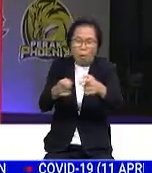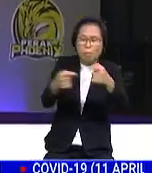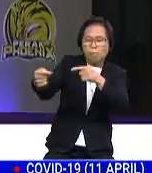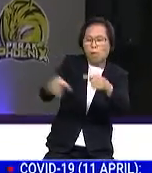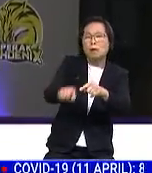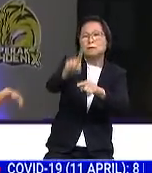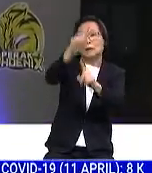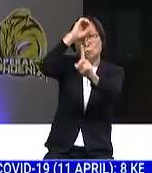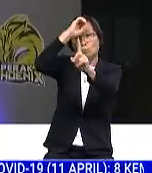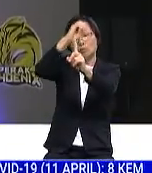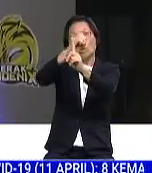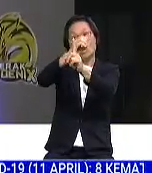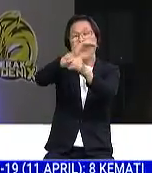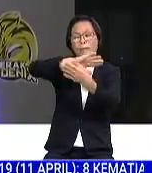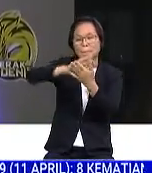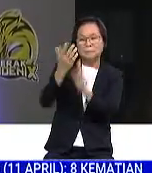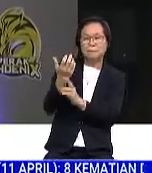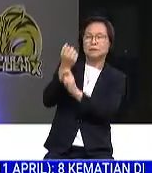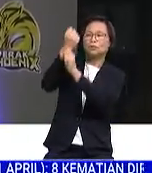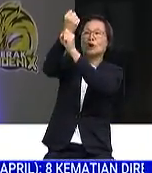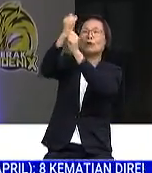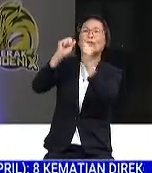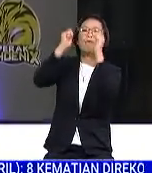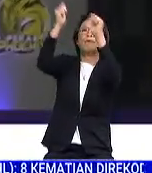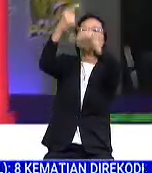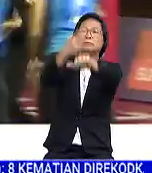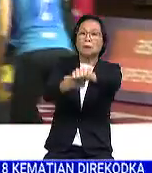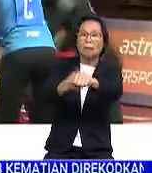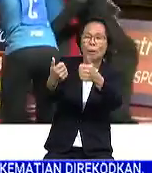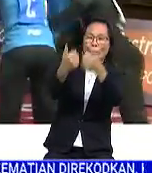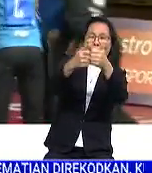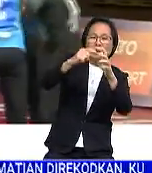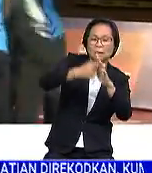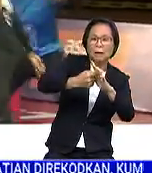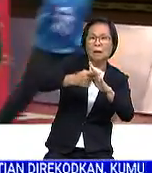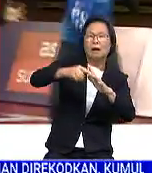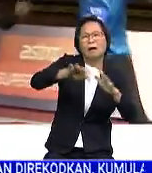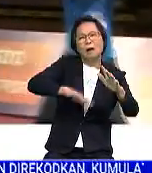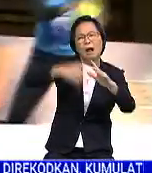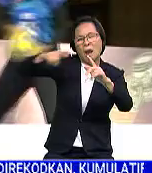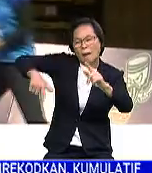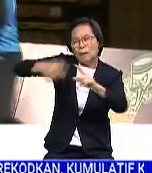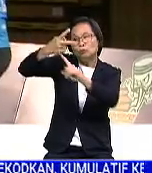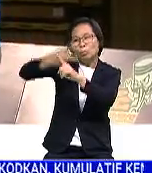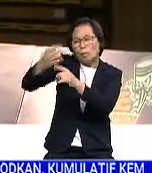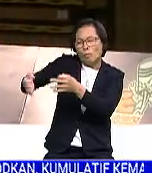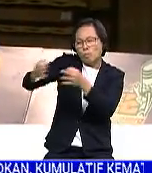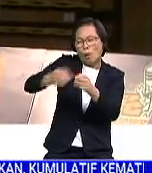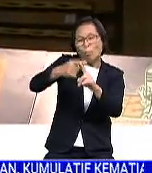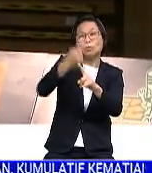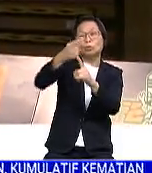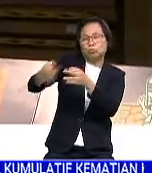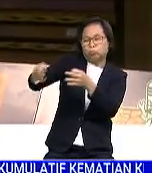dengan satu misi, menjadi juara pertama. Kejohanan yang bermula lewat dua bulan selepas ditangguh Januari